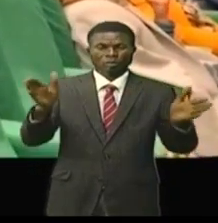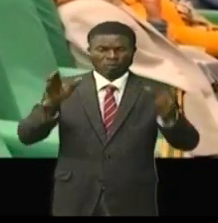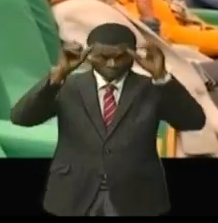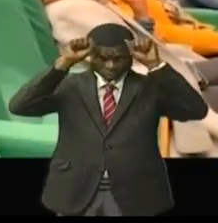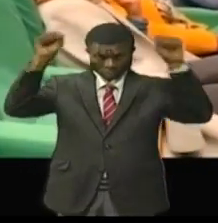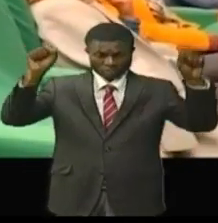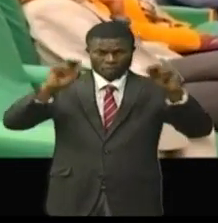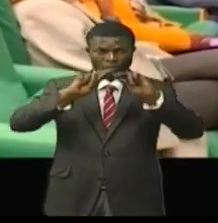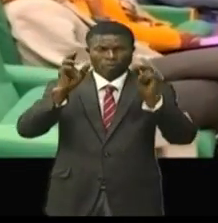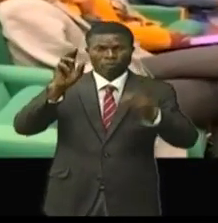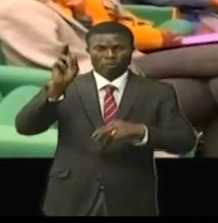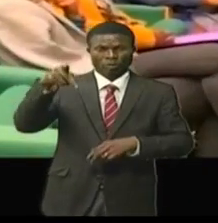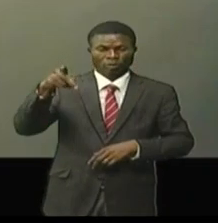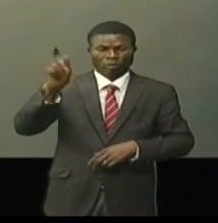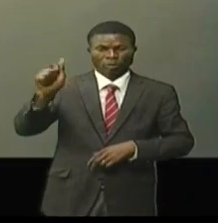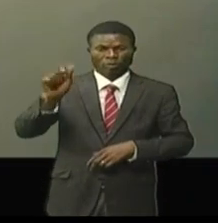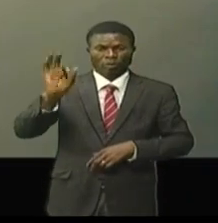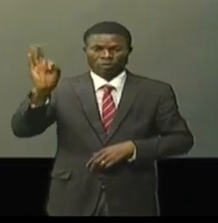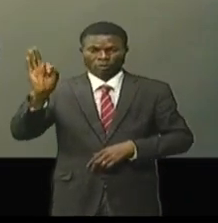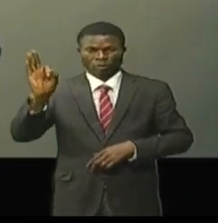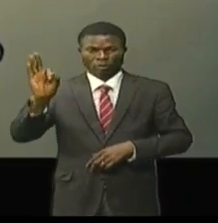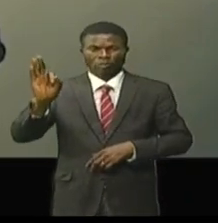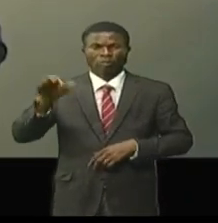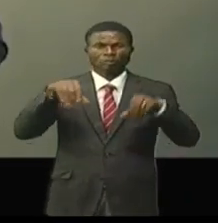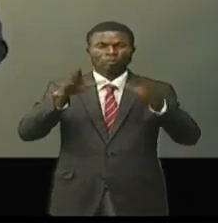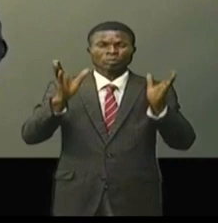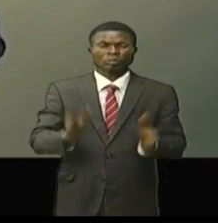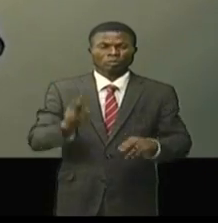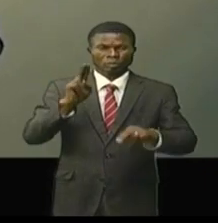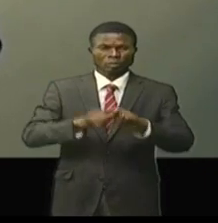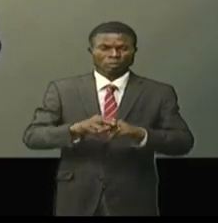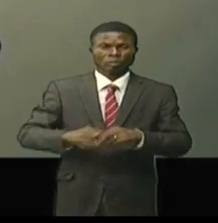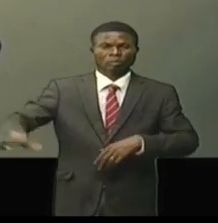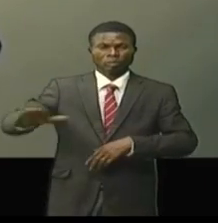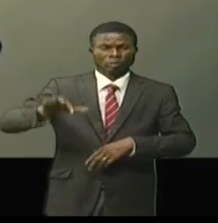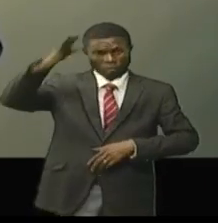la PACOF, Jean Boutier, compatriote congolais vivant en France,